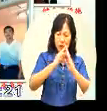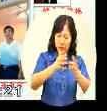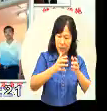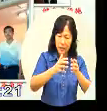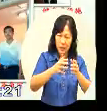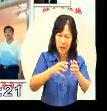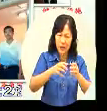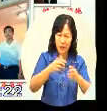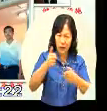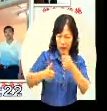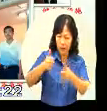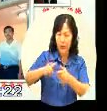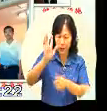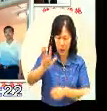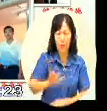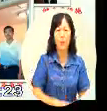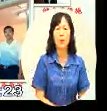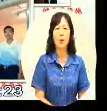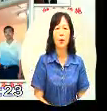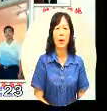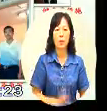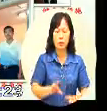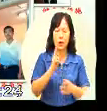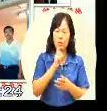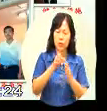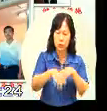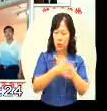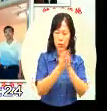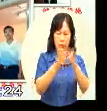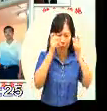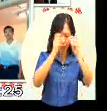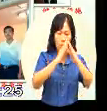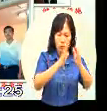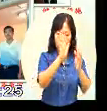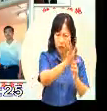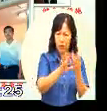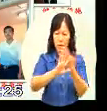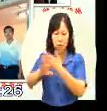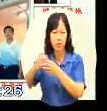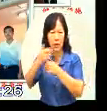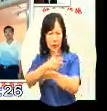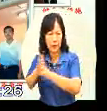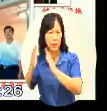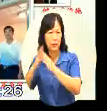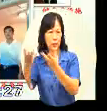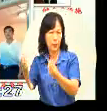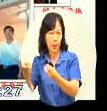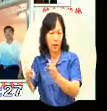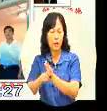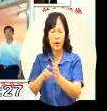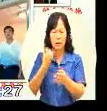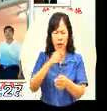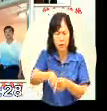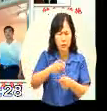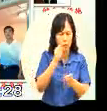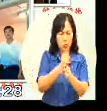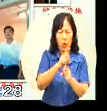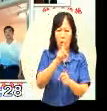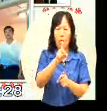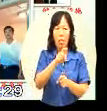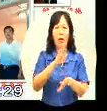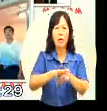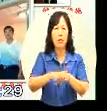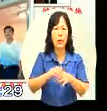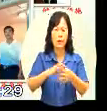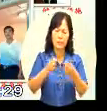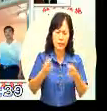我现在列出来的东西啊，都是只有高雄市有，其他各县市都没有，也不可能这样搞。是怎么搞呢？弄一个